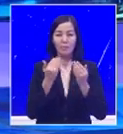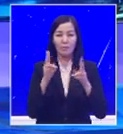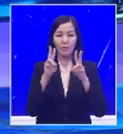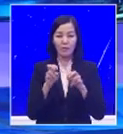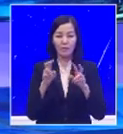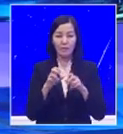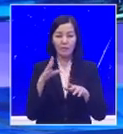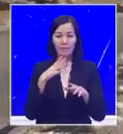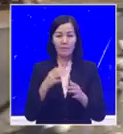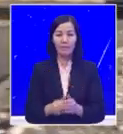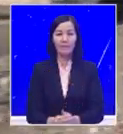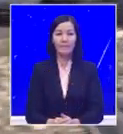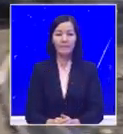қайтты.